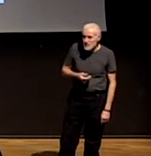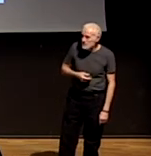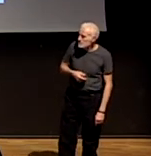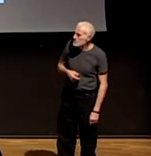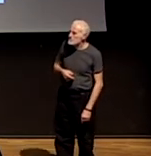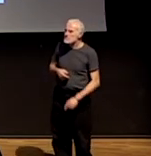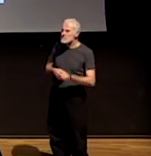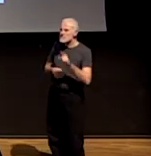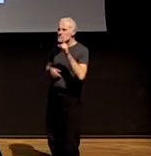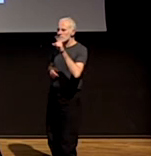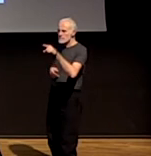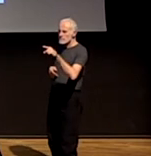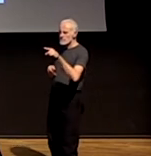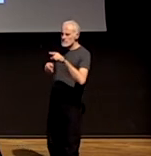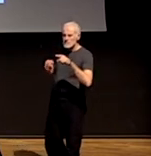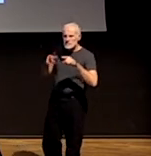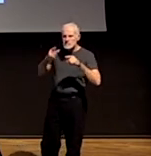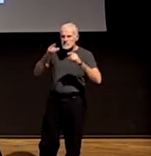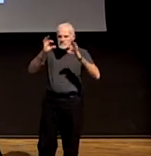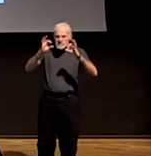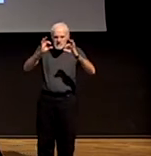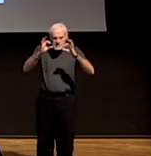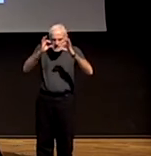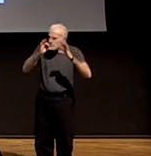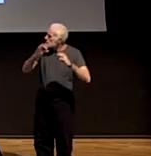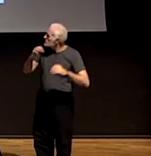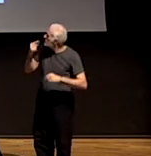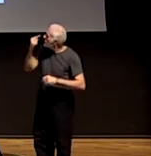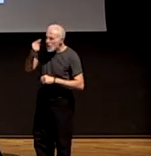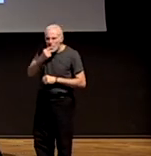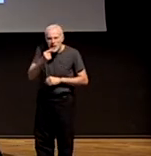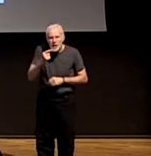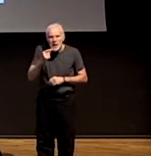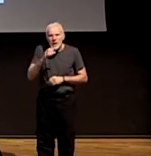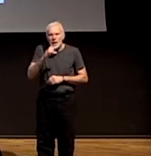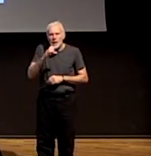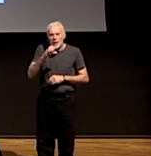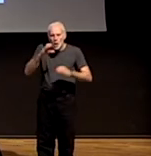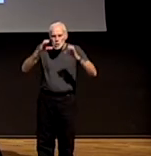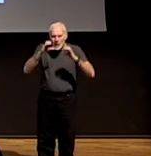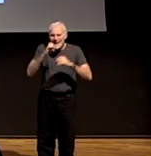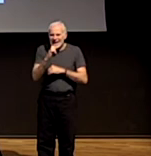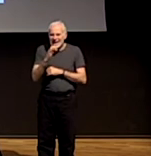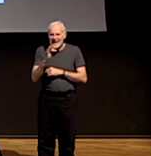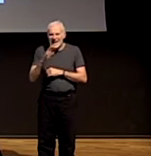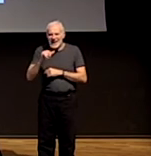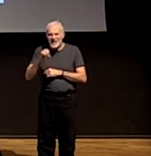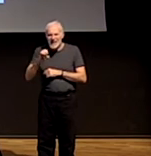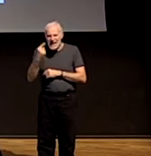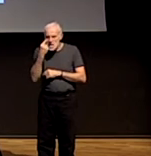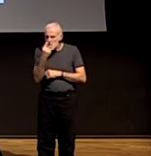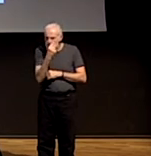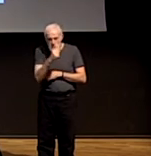effraie à quoi ça sert que c'est que ça soit noir en fait c'est une énigme chouette effraie et chouettes